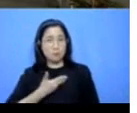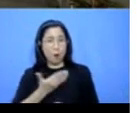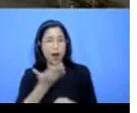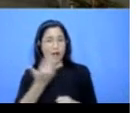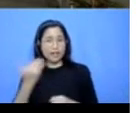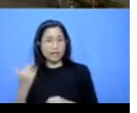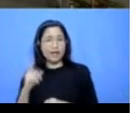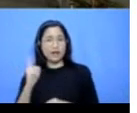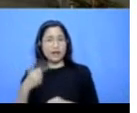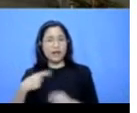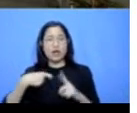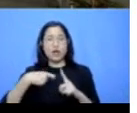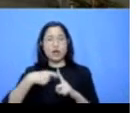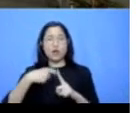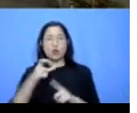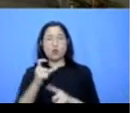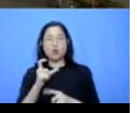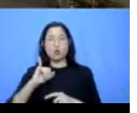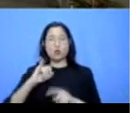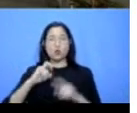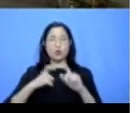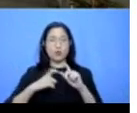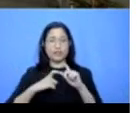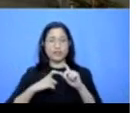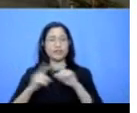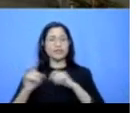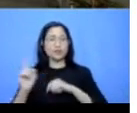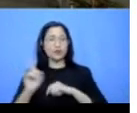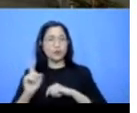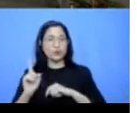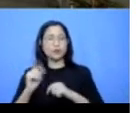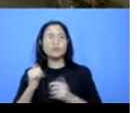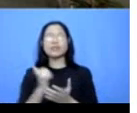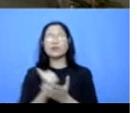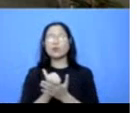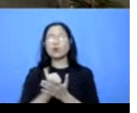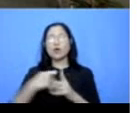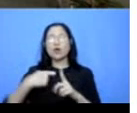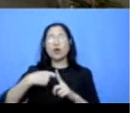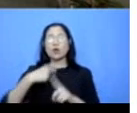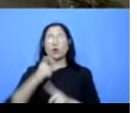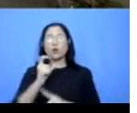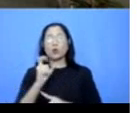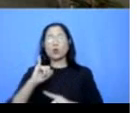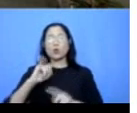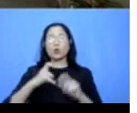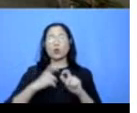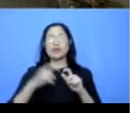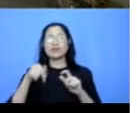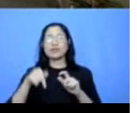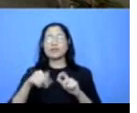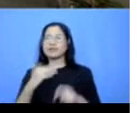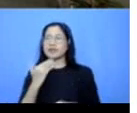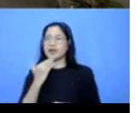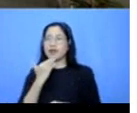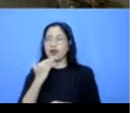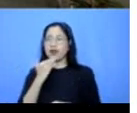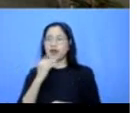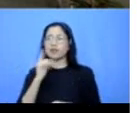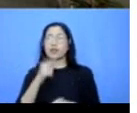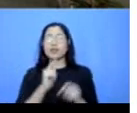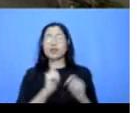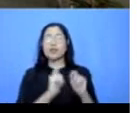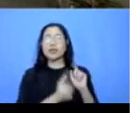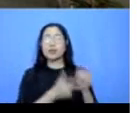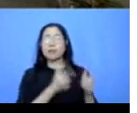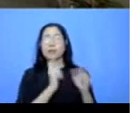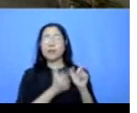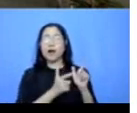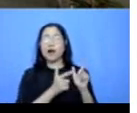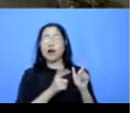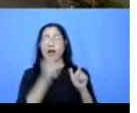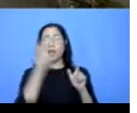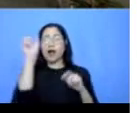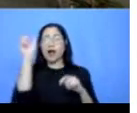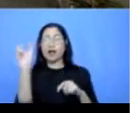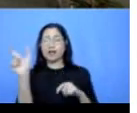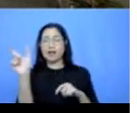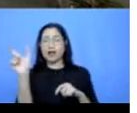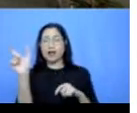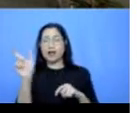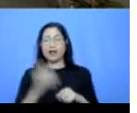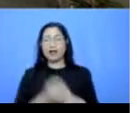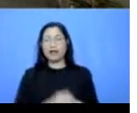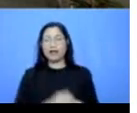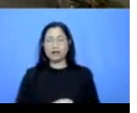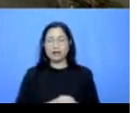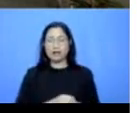kuis dulu. Kuisnya sebetulnya sangat sederhana, yaitu menebak kata. Nah, tapi dari menebak kata ini, siapa